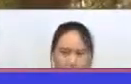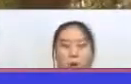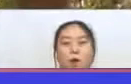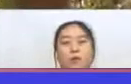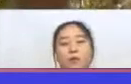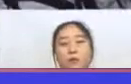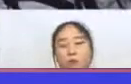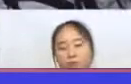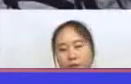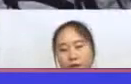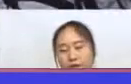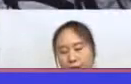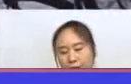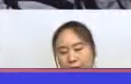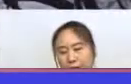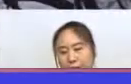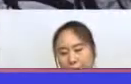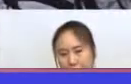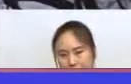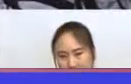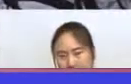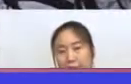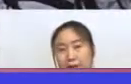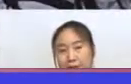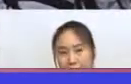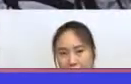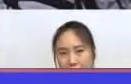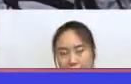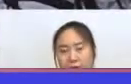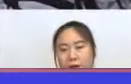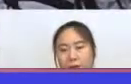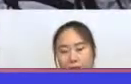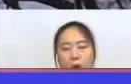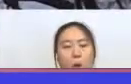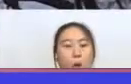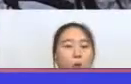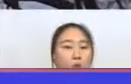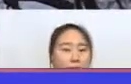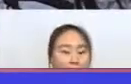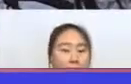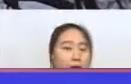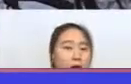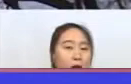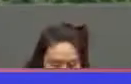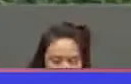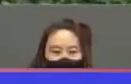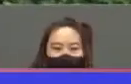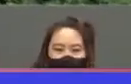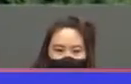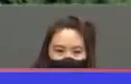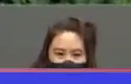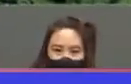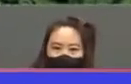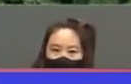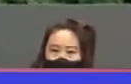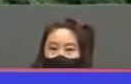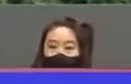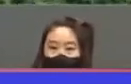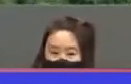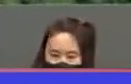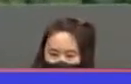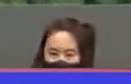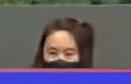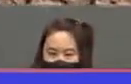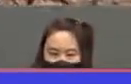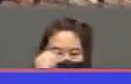ซึ่งก็ไปสอดคล้องกับยุทธศาสตร์ชาติ 20ปีที่กำหนดยุทธศาสตร์ด้านการสร้างการเติบโตบนคุณภาพชีวิตที่เป็นมิตรต่อสิ่งแวด